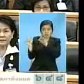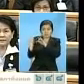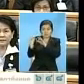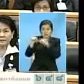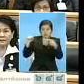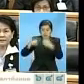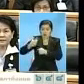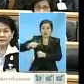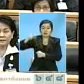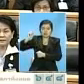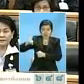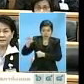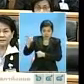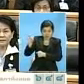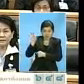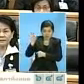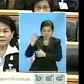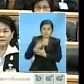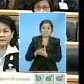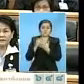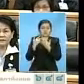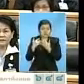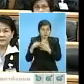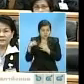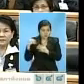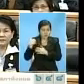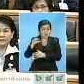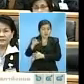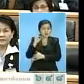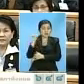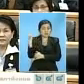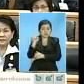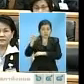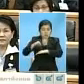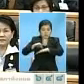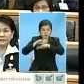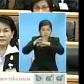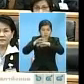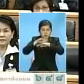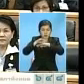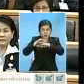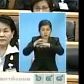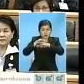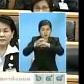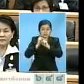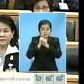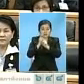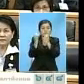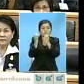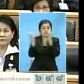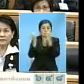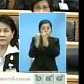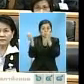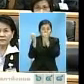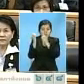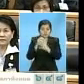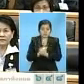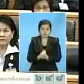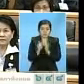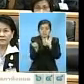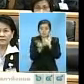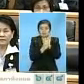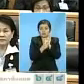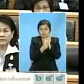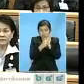งการศาลและอีกส่วนใหญ่มาจากผู้ดำรงตำแหน่งในองค์กรตามรัฐธรรมนูญมันมีประโย